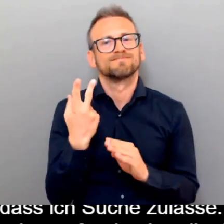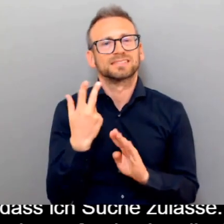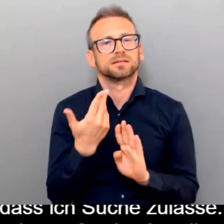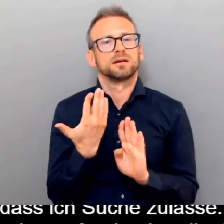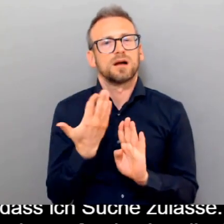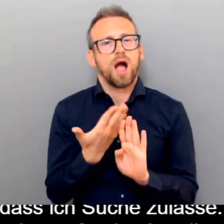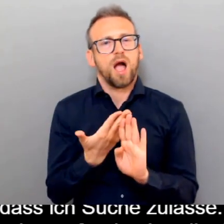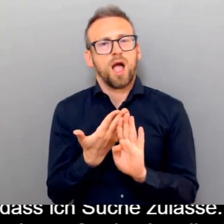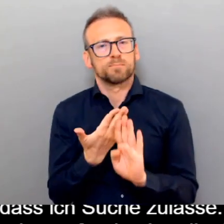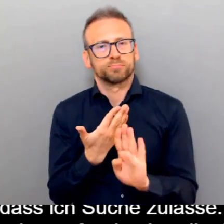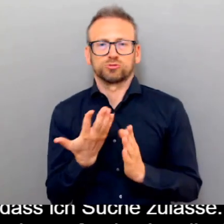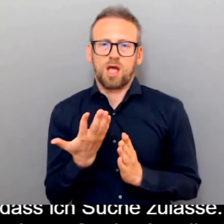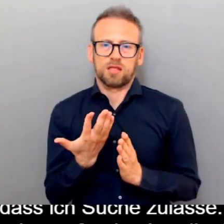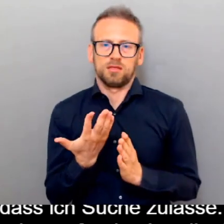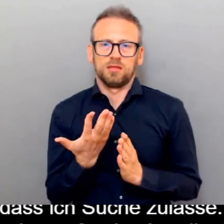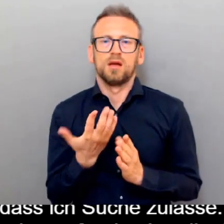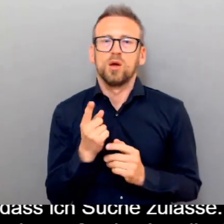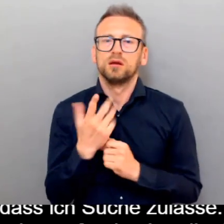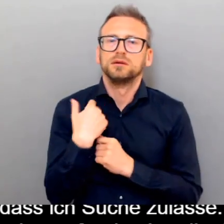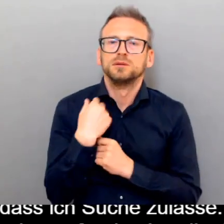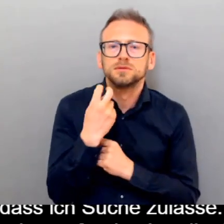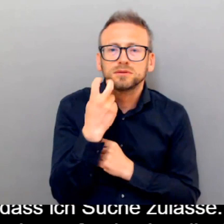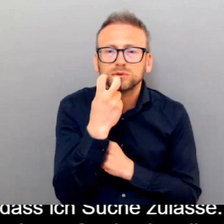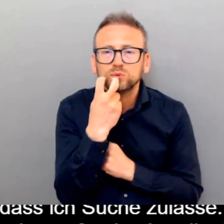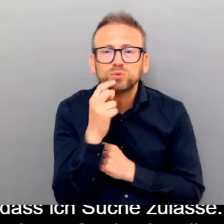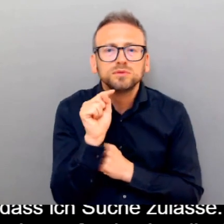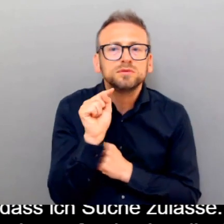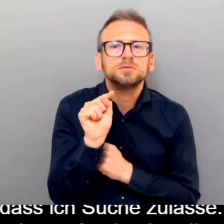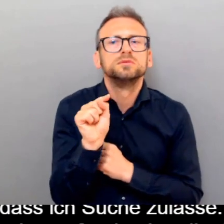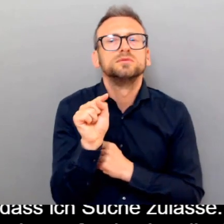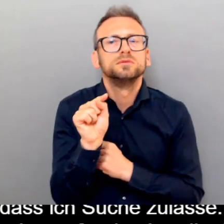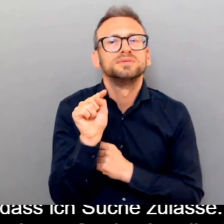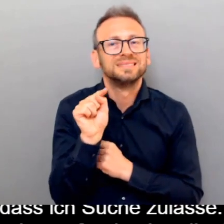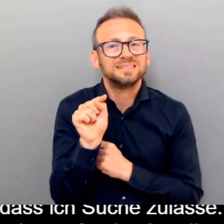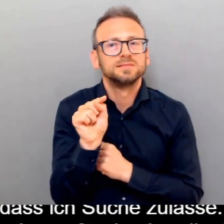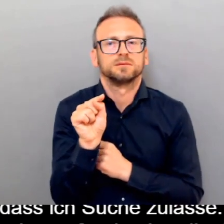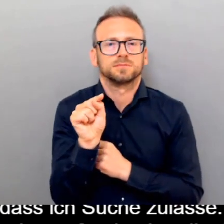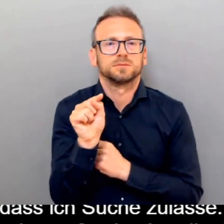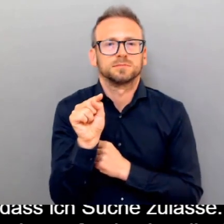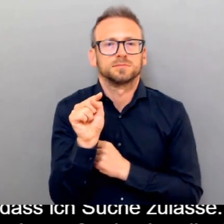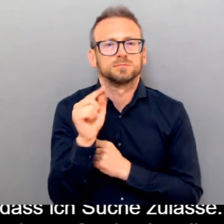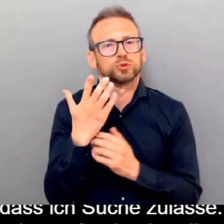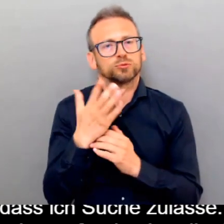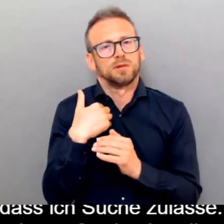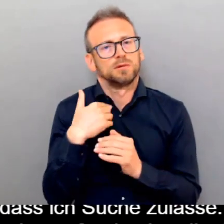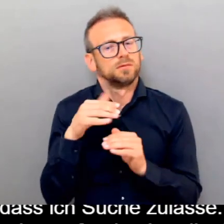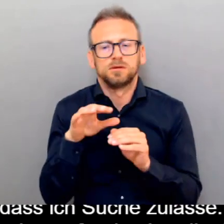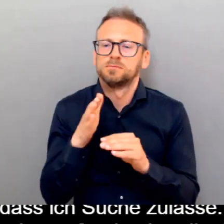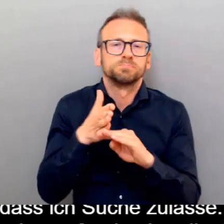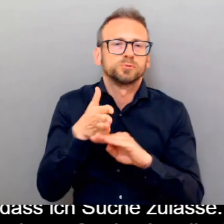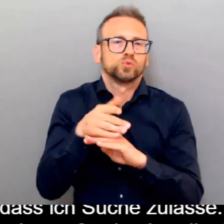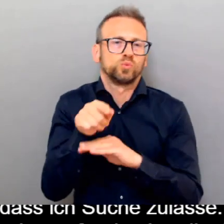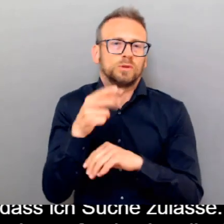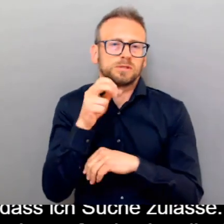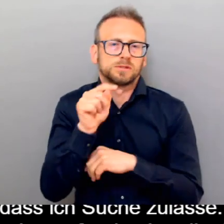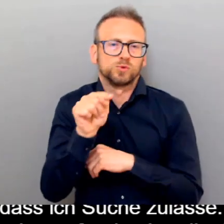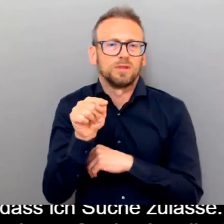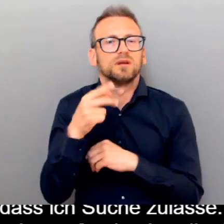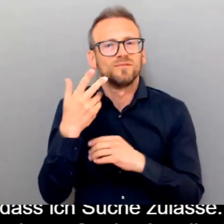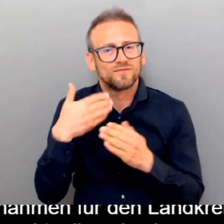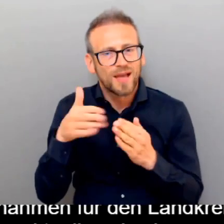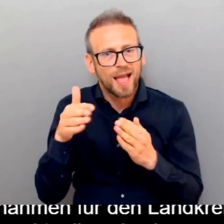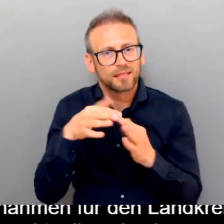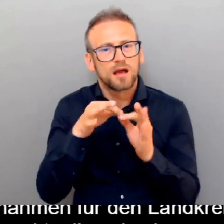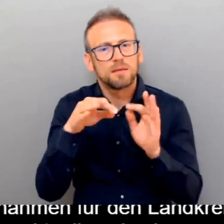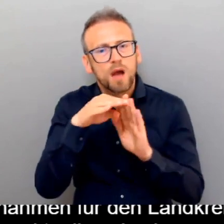hier immer sehr genau punktuell nachschauen. Oder sollte es eine Betroffenheit im gesamten Landkreis geben, müsste man sich vielleicht auch andere Maßnahmen überlegen. Aber